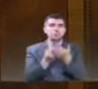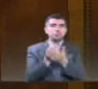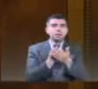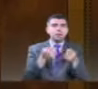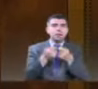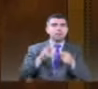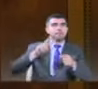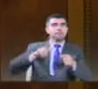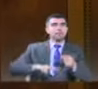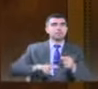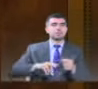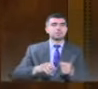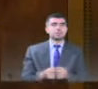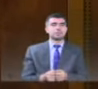والفعالية.